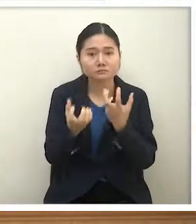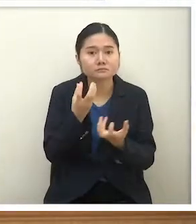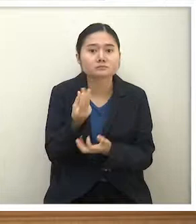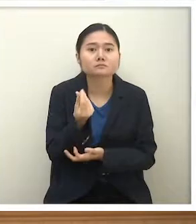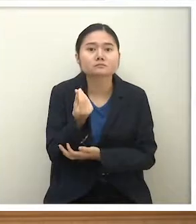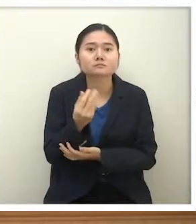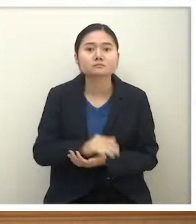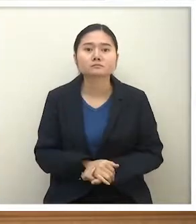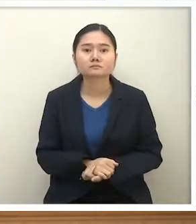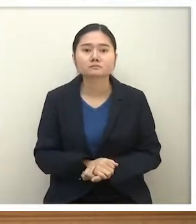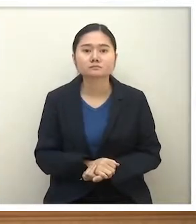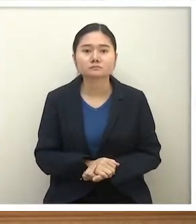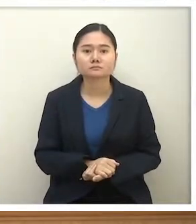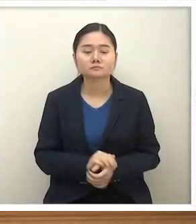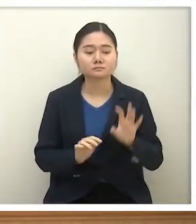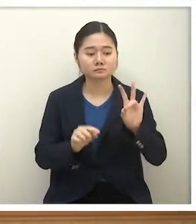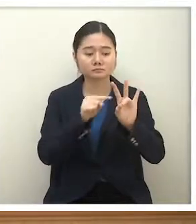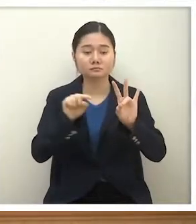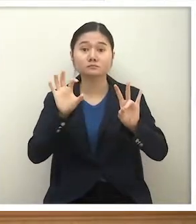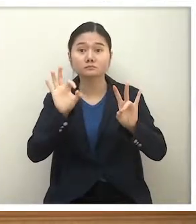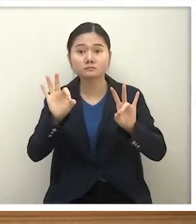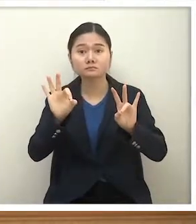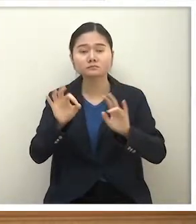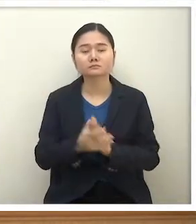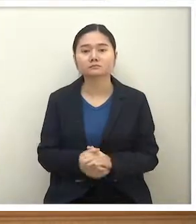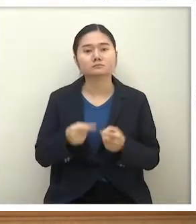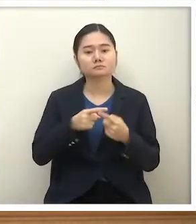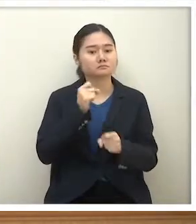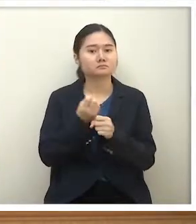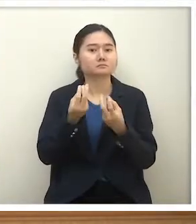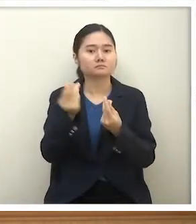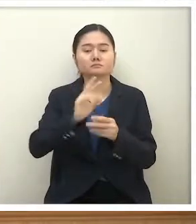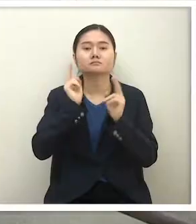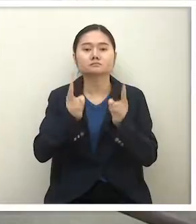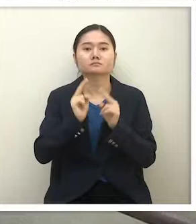ครับ7ถึง9ใช่ไหมครับ7ถึง9น้ำหนักเราไม่ต้องขนาดนั้น